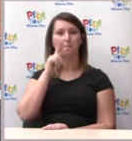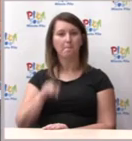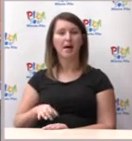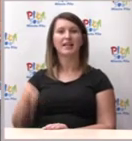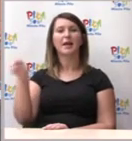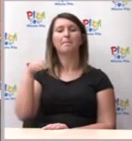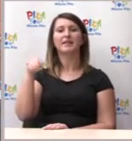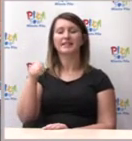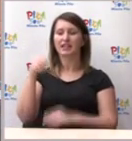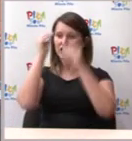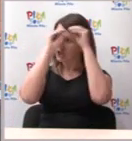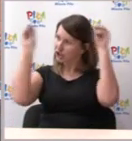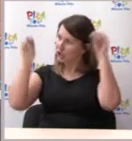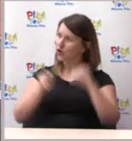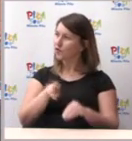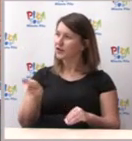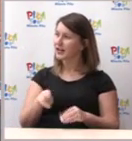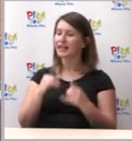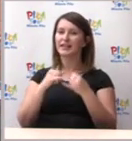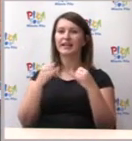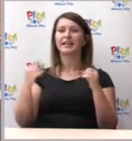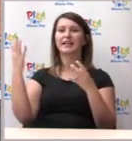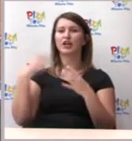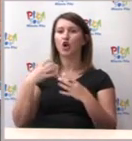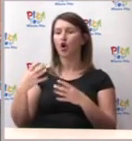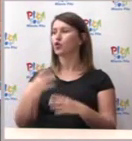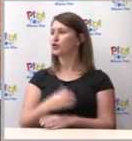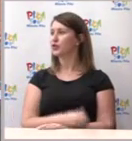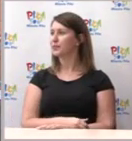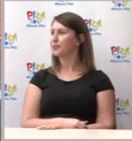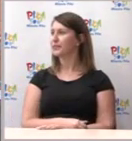prezydencie, szanowni radni i zaproszeni goście. Powiem tak, że...